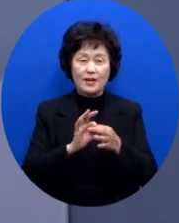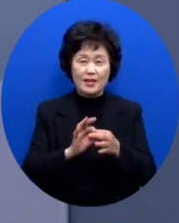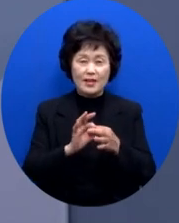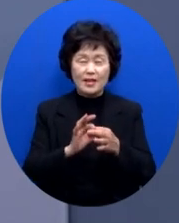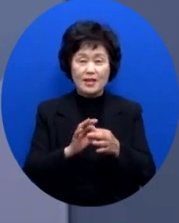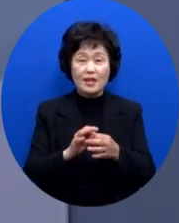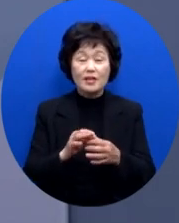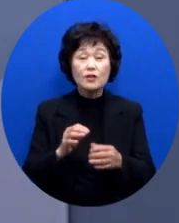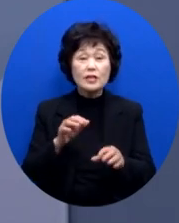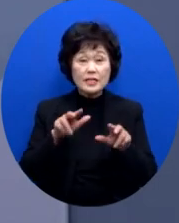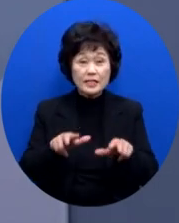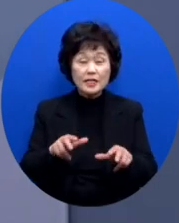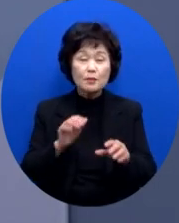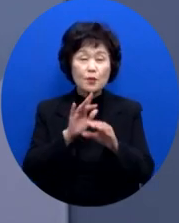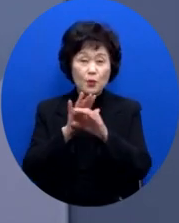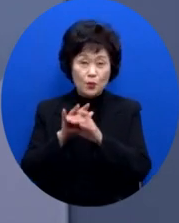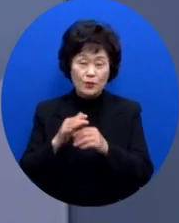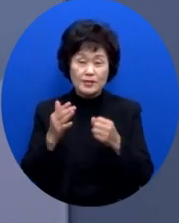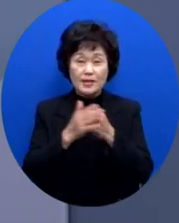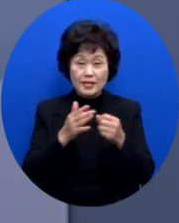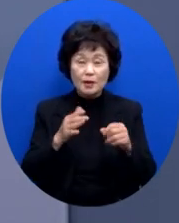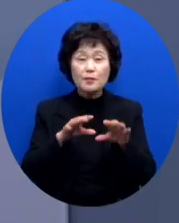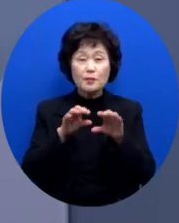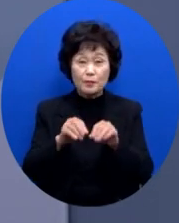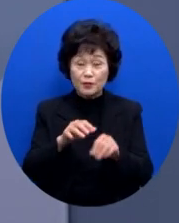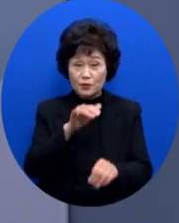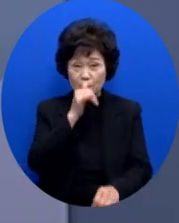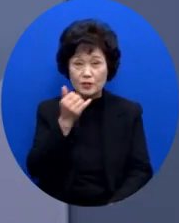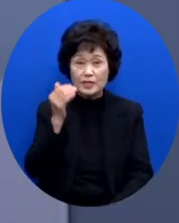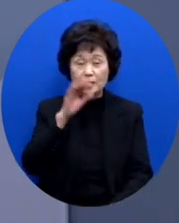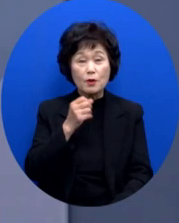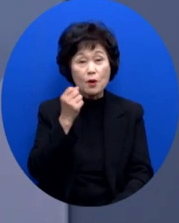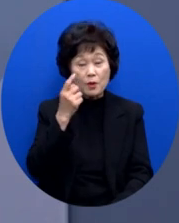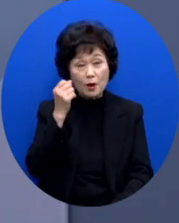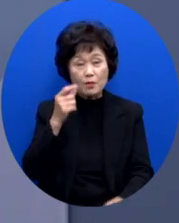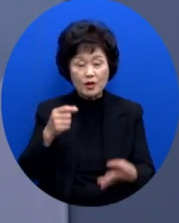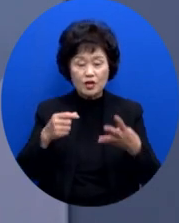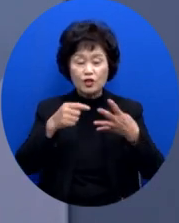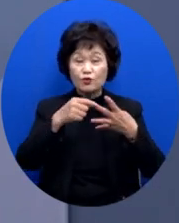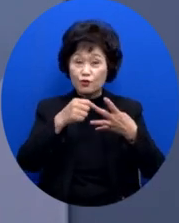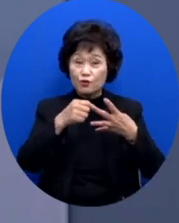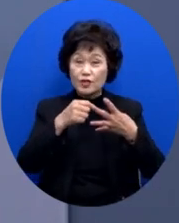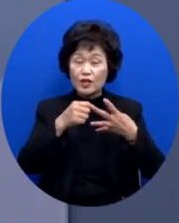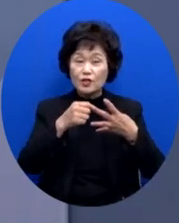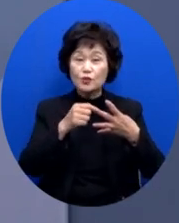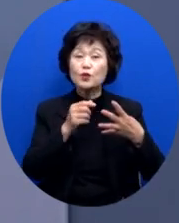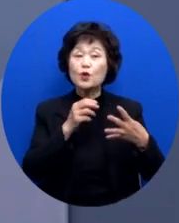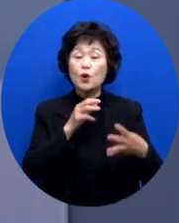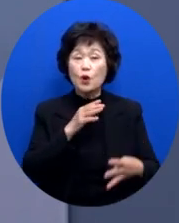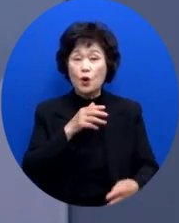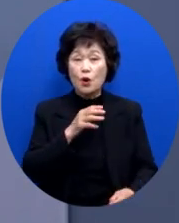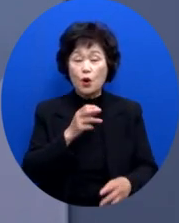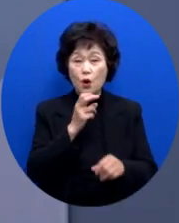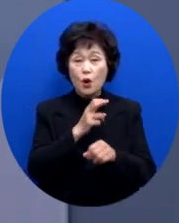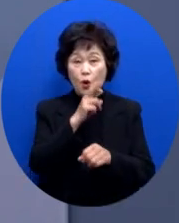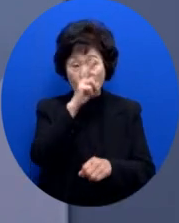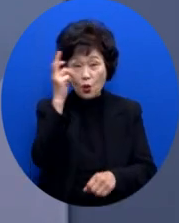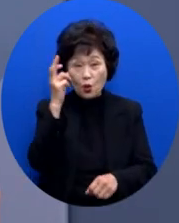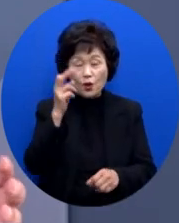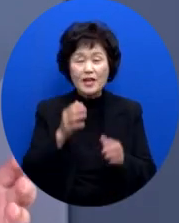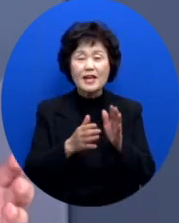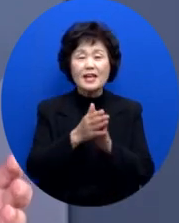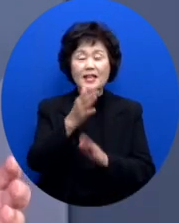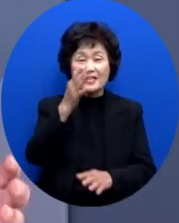이제 지금 코로나 때문에 잠시 중단돼 있는데, 매월 둘째 주일 오후에는 시청